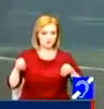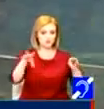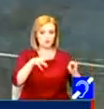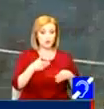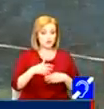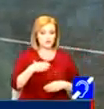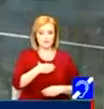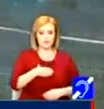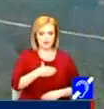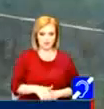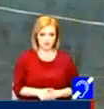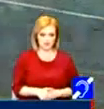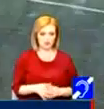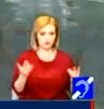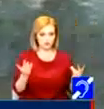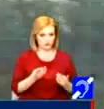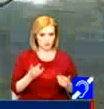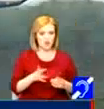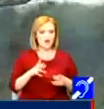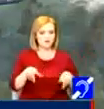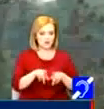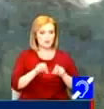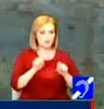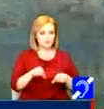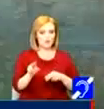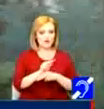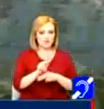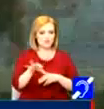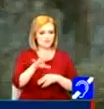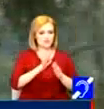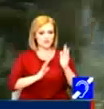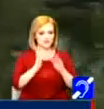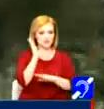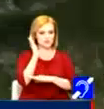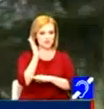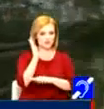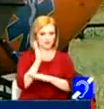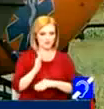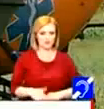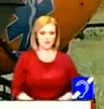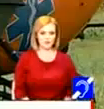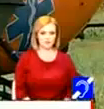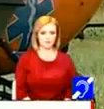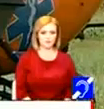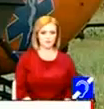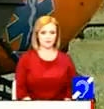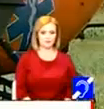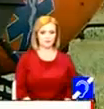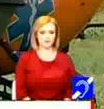una dintre cele mai sigure și eficiente modalități de tratament. Aparatele de zbor implicate în astfel de acțiuni sunt echipate cu